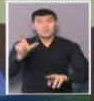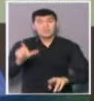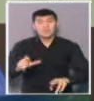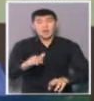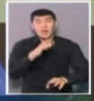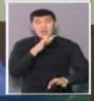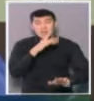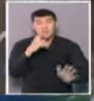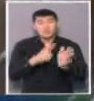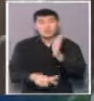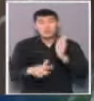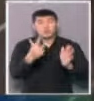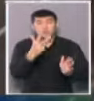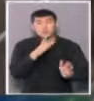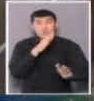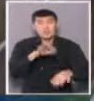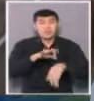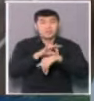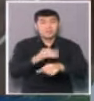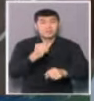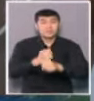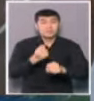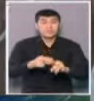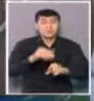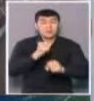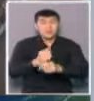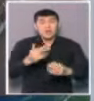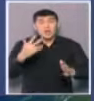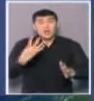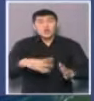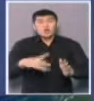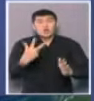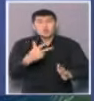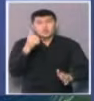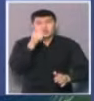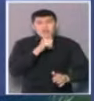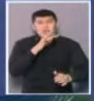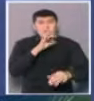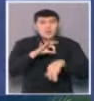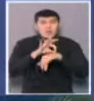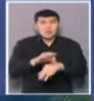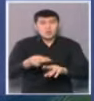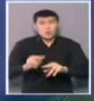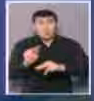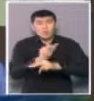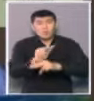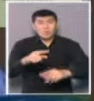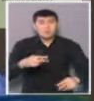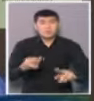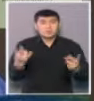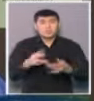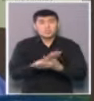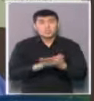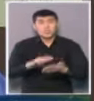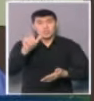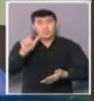Жасы 73-тен асса да екпені өз еркімен салдырыпты. Өйткені 43 жылдық еңбек өтілі бар маман індеттің емі осы, дейді. Ешқандай